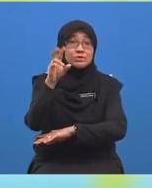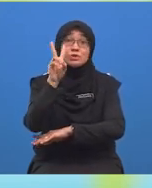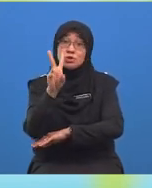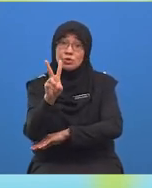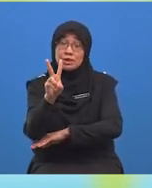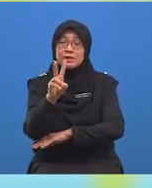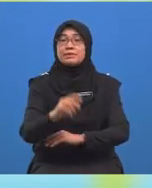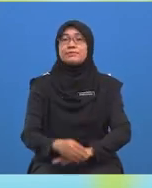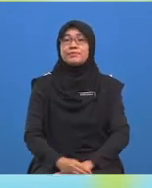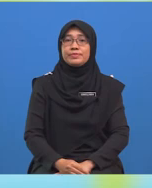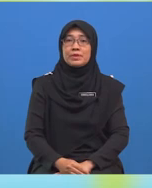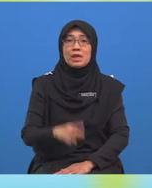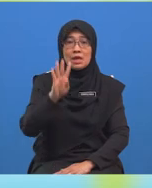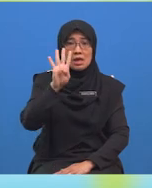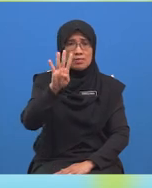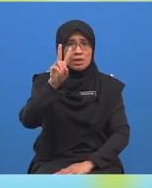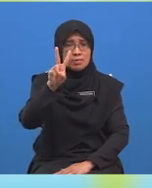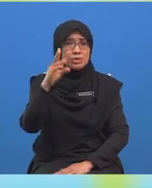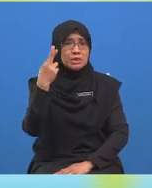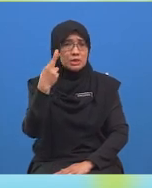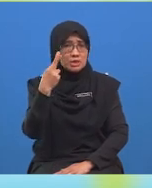86,402. Manakala